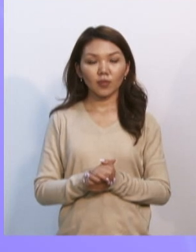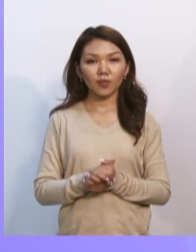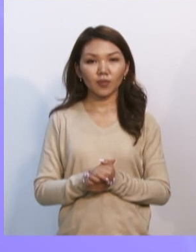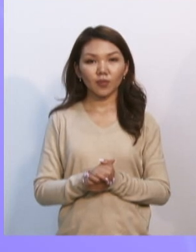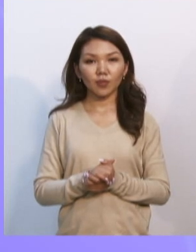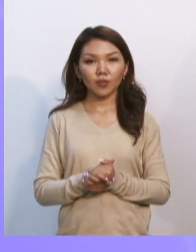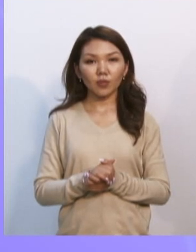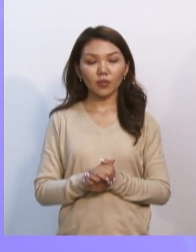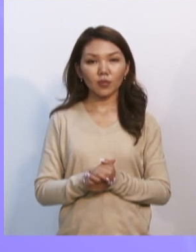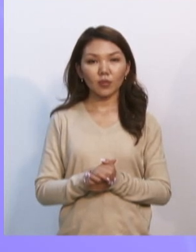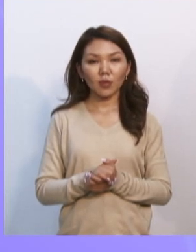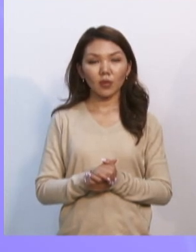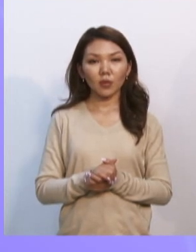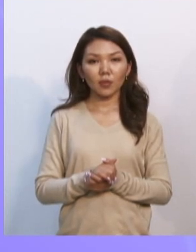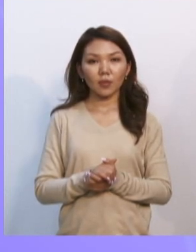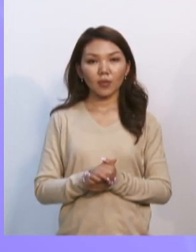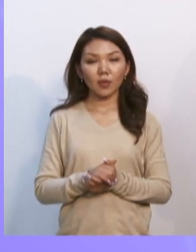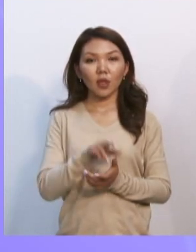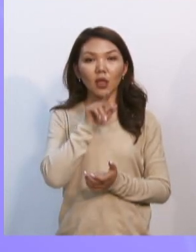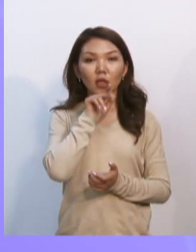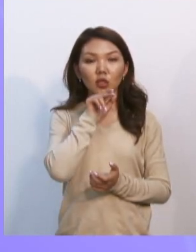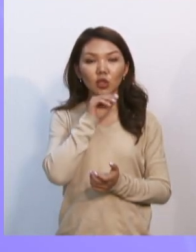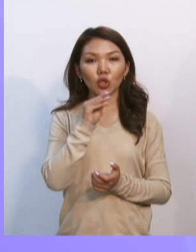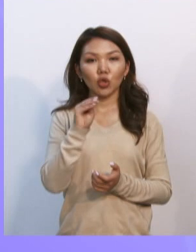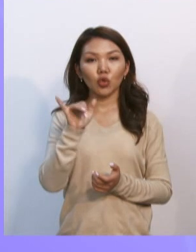Эчки сүт жүн берет.